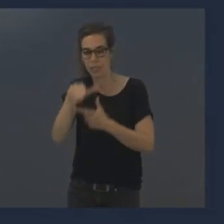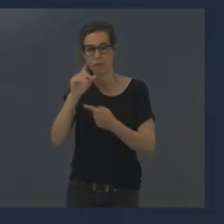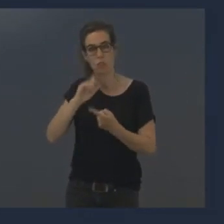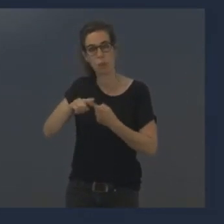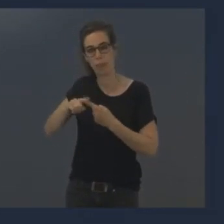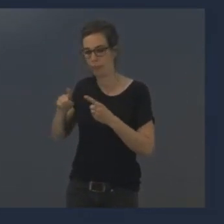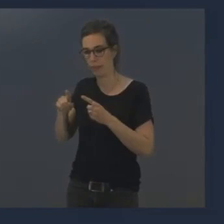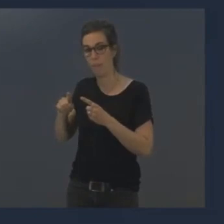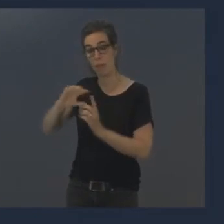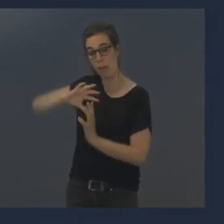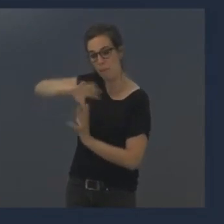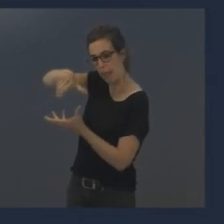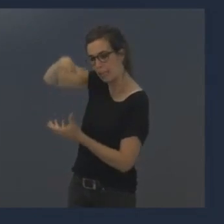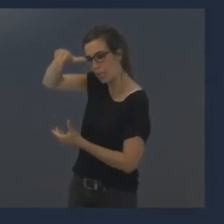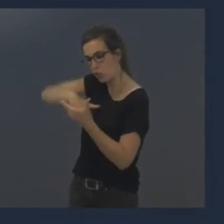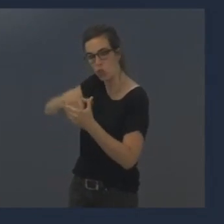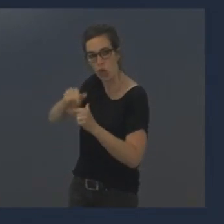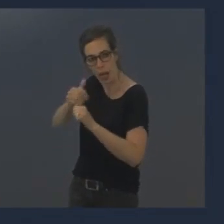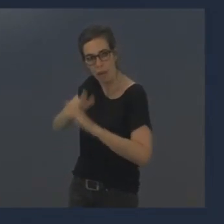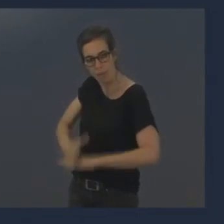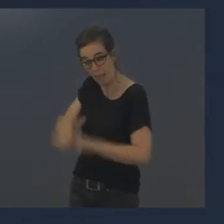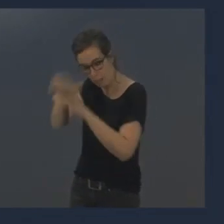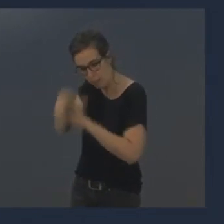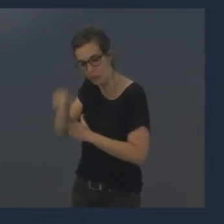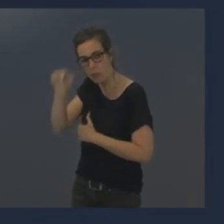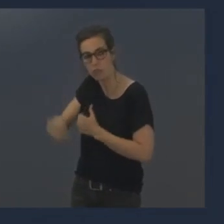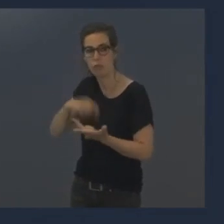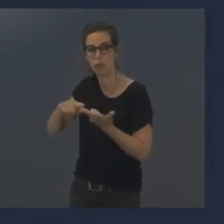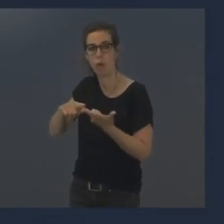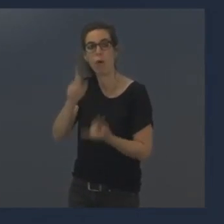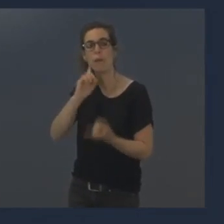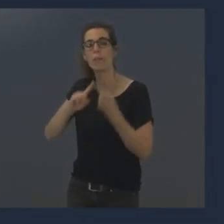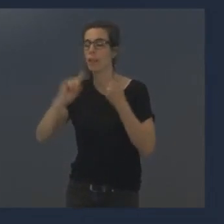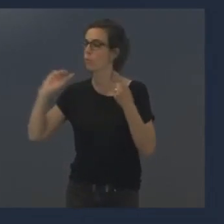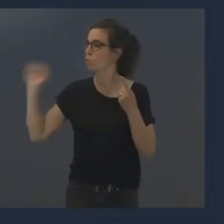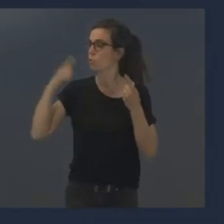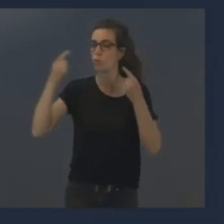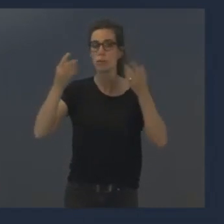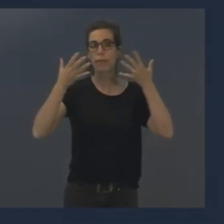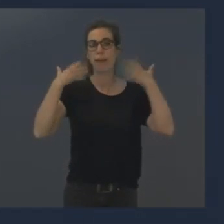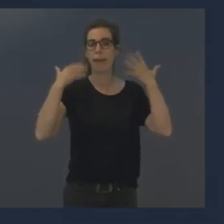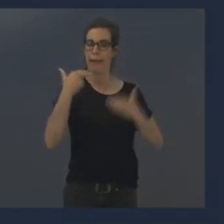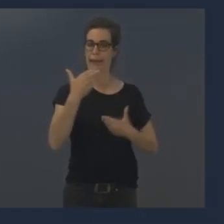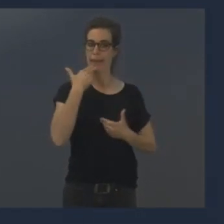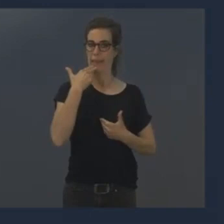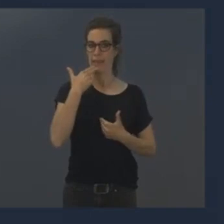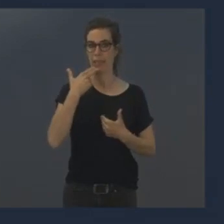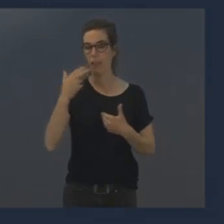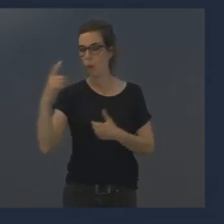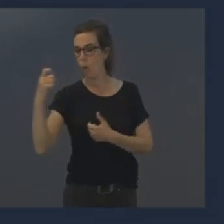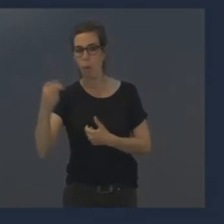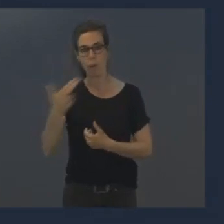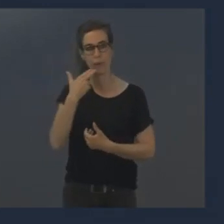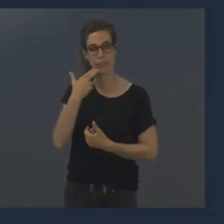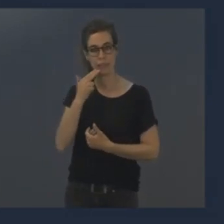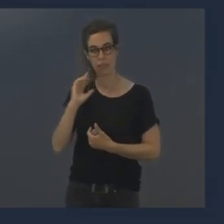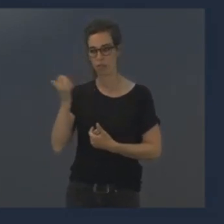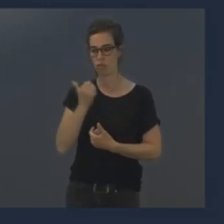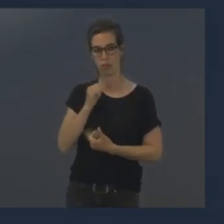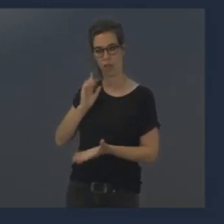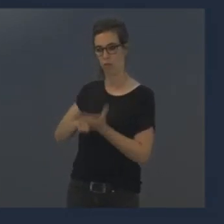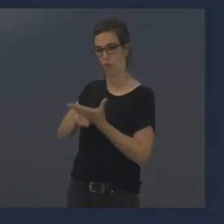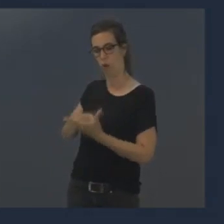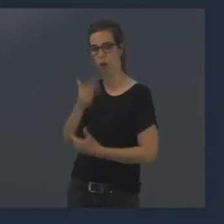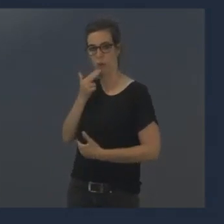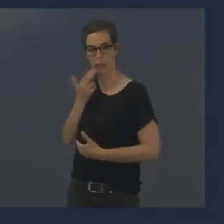de la planète, accès de tous à la qualité de l'air et de l'eau. Alors, nous vous disons,